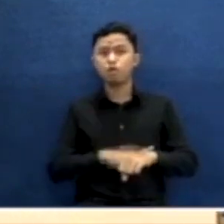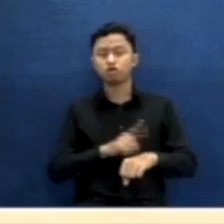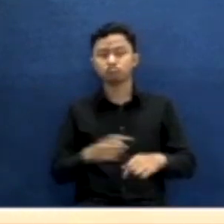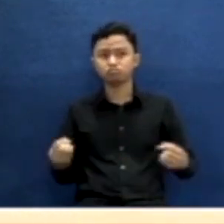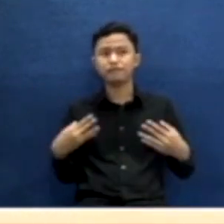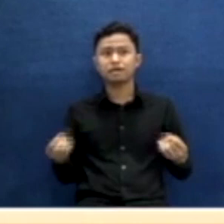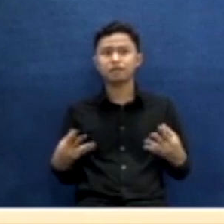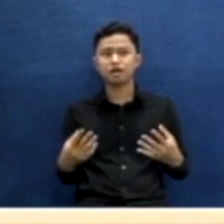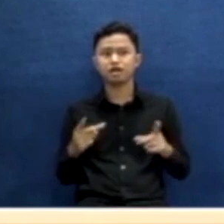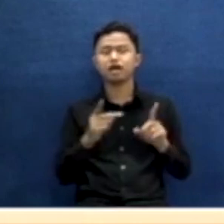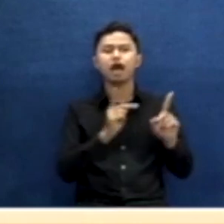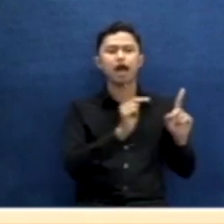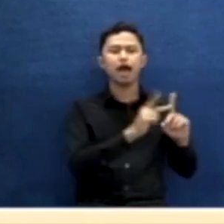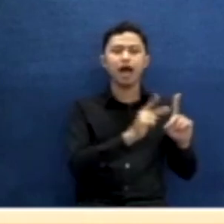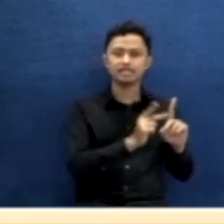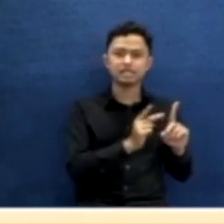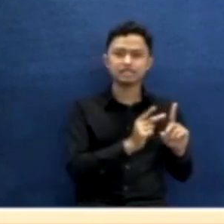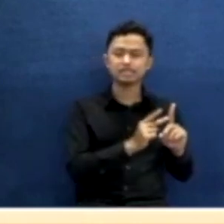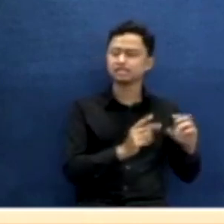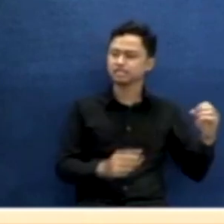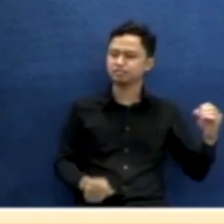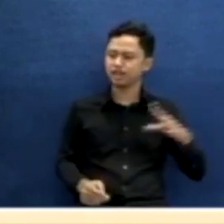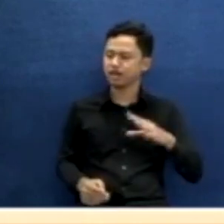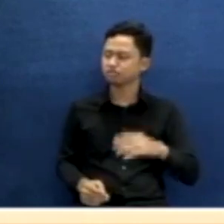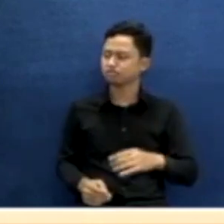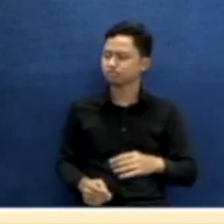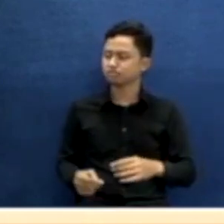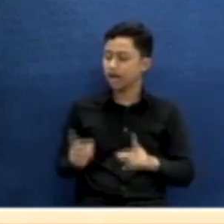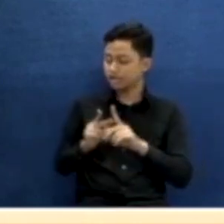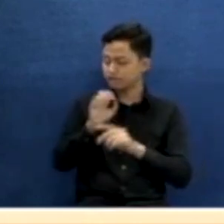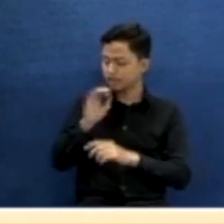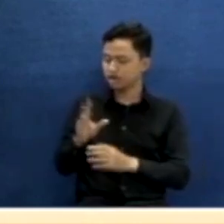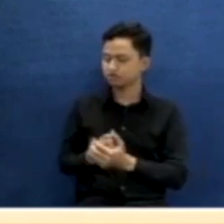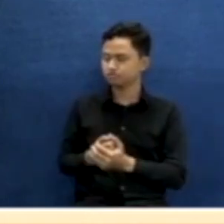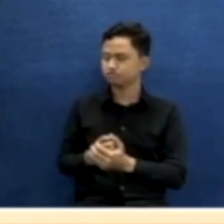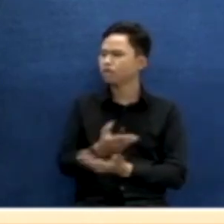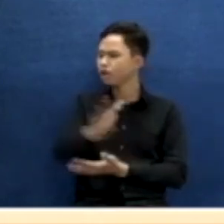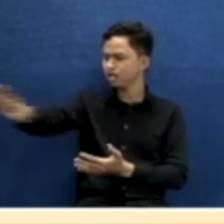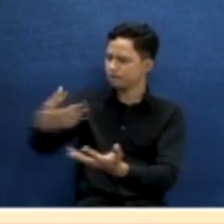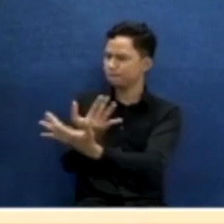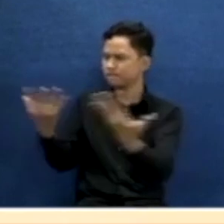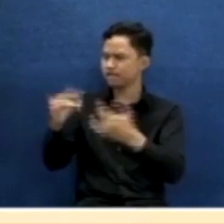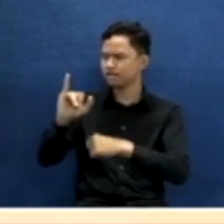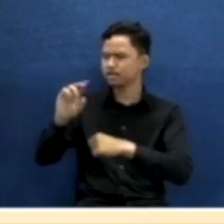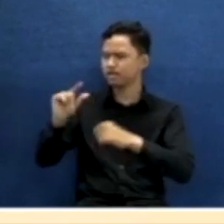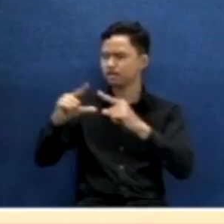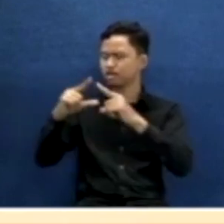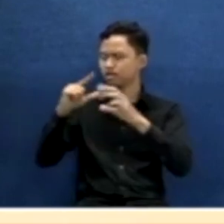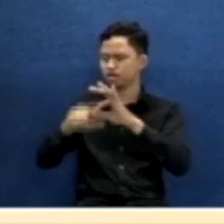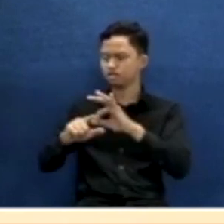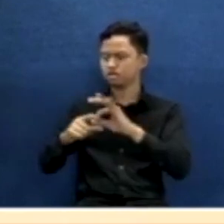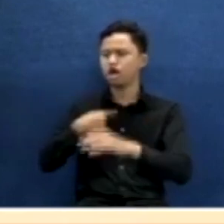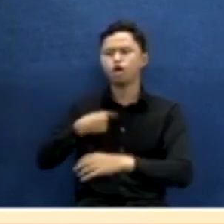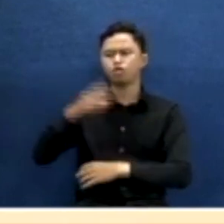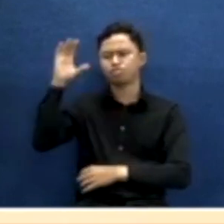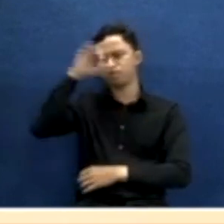Yusuftiba-tibaberkatakepadaseluruh rakyatIrak.RakyatIrak,saya